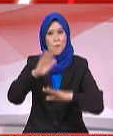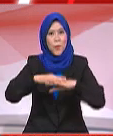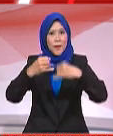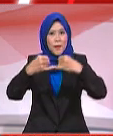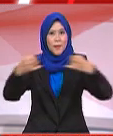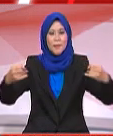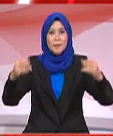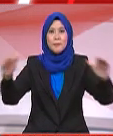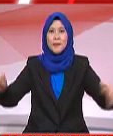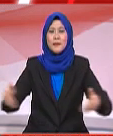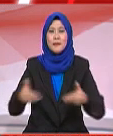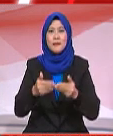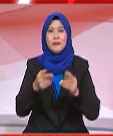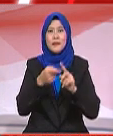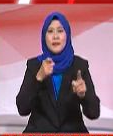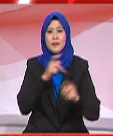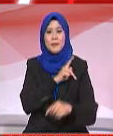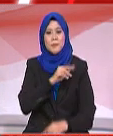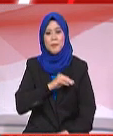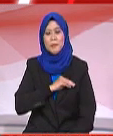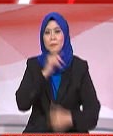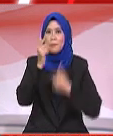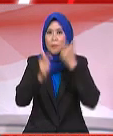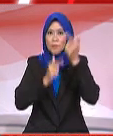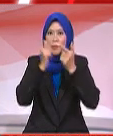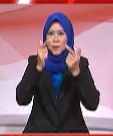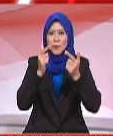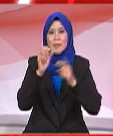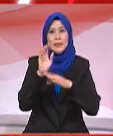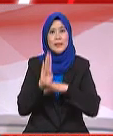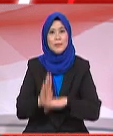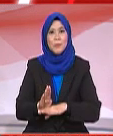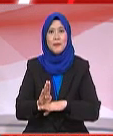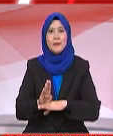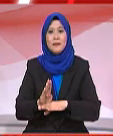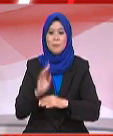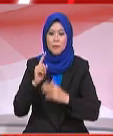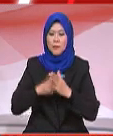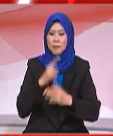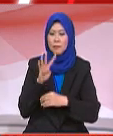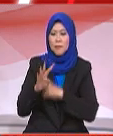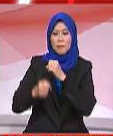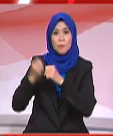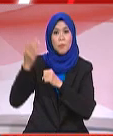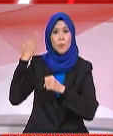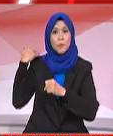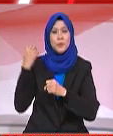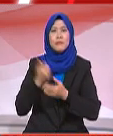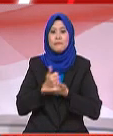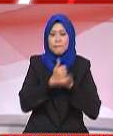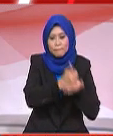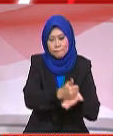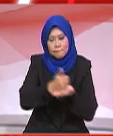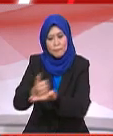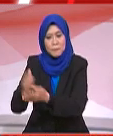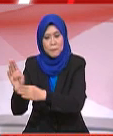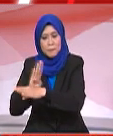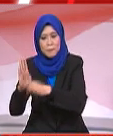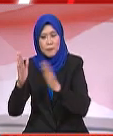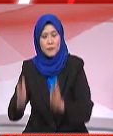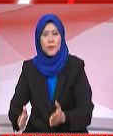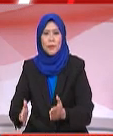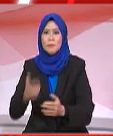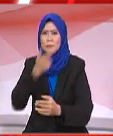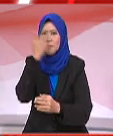yang diperkenalkan oleh Kementerian Pelancongan Seni dan Budaya pada April tahun lalu untuk membantu golongan usahawan kraf yang terkesan